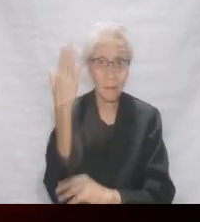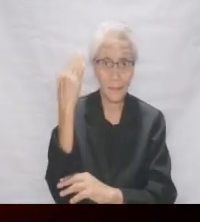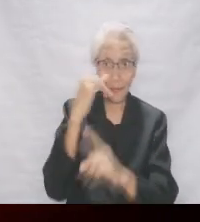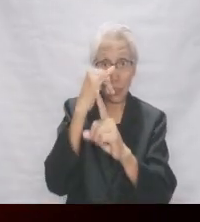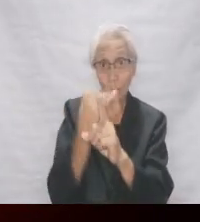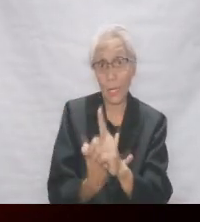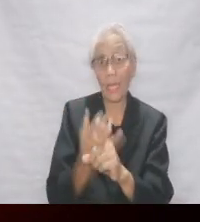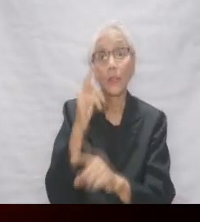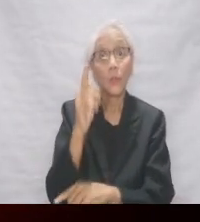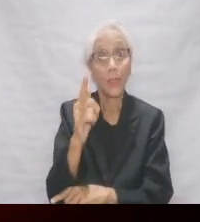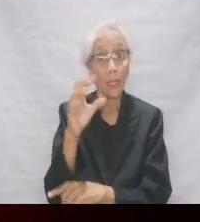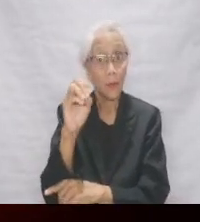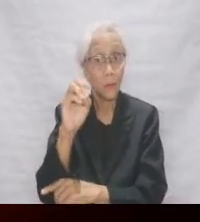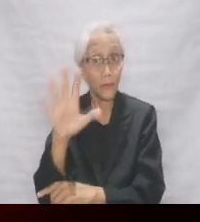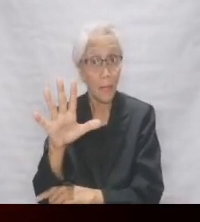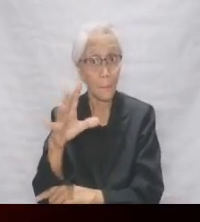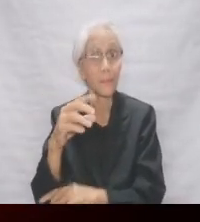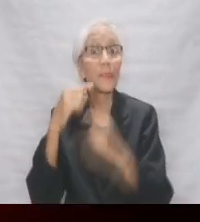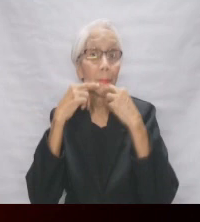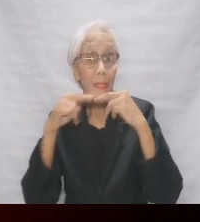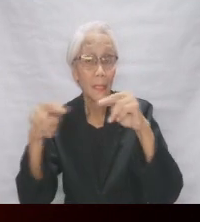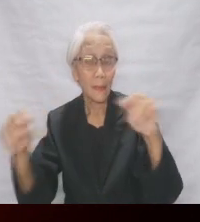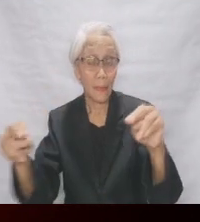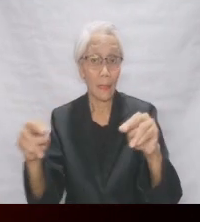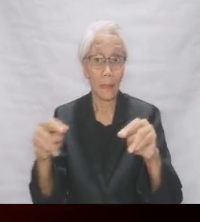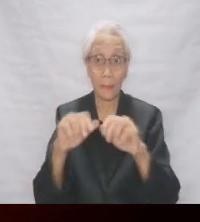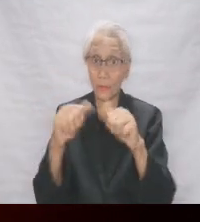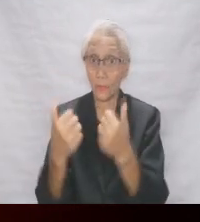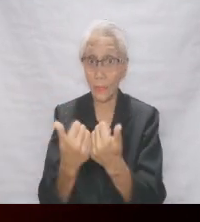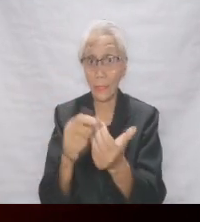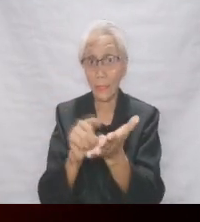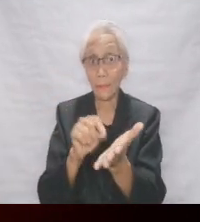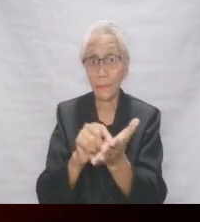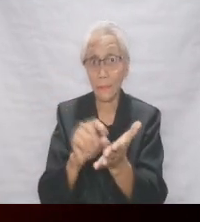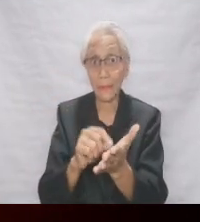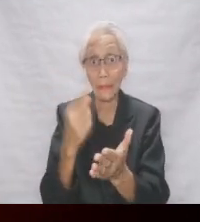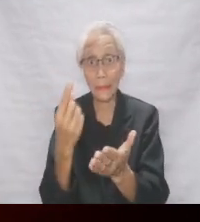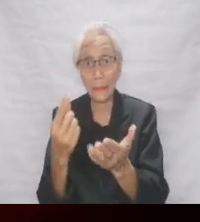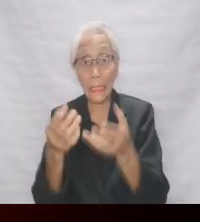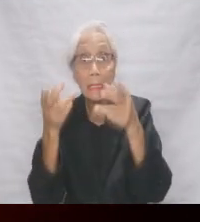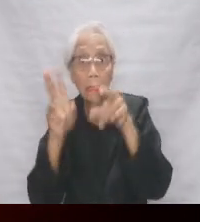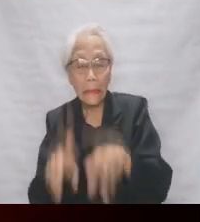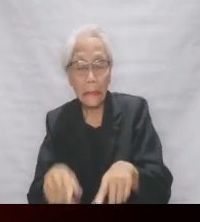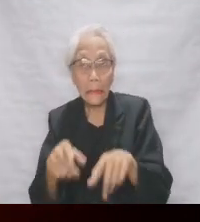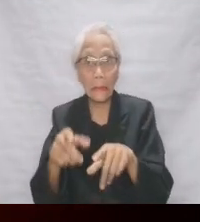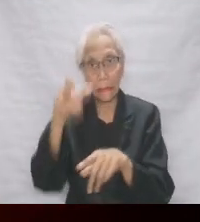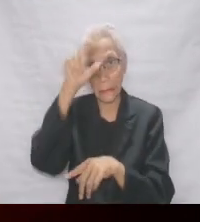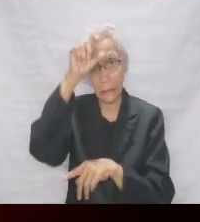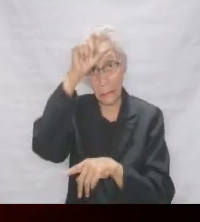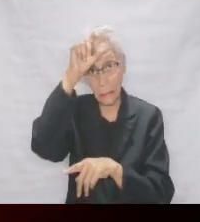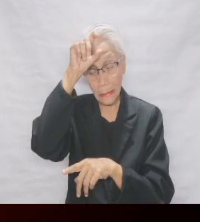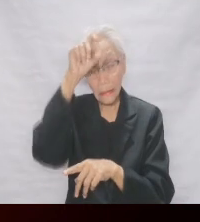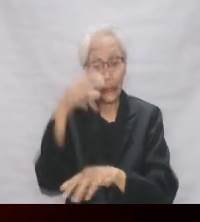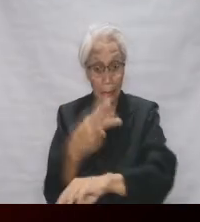July 2005, naibalita ng Associated Press ang isang trahedya sa Turkey. Nagulat ang mga